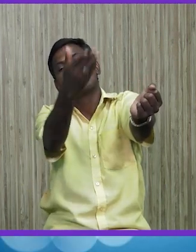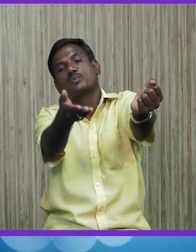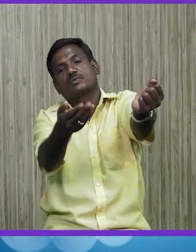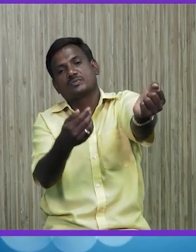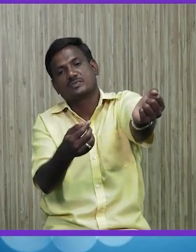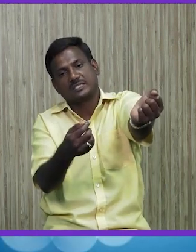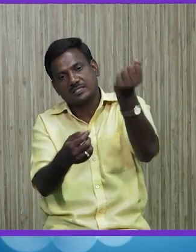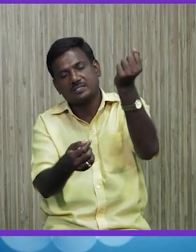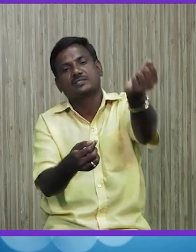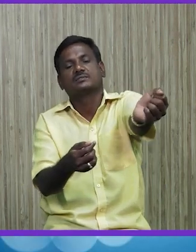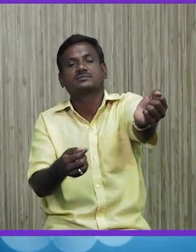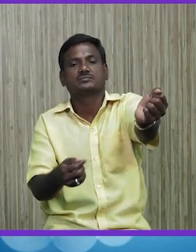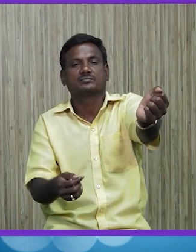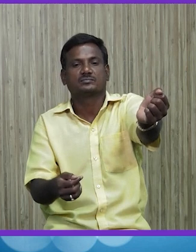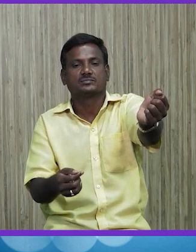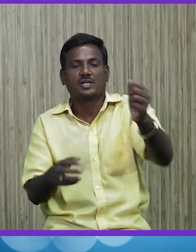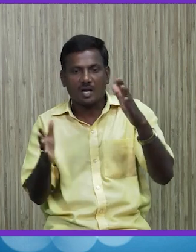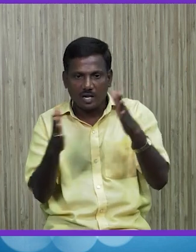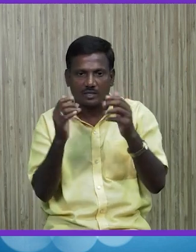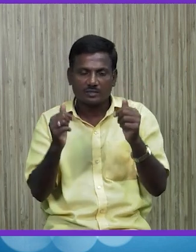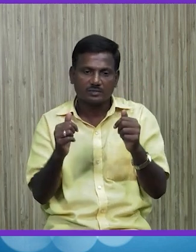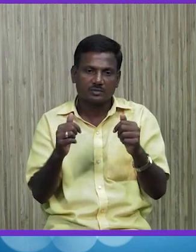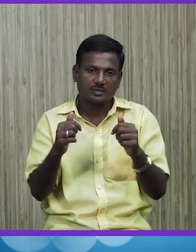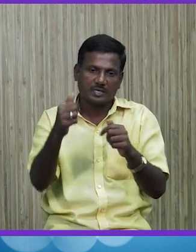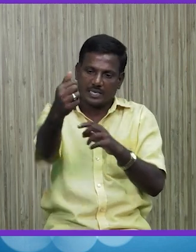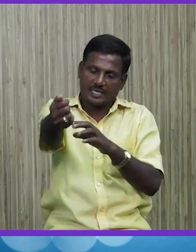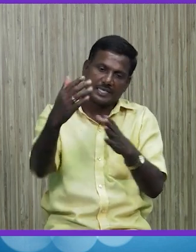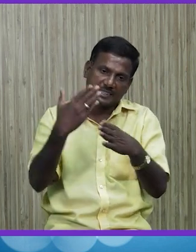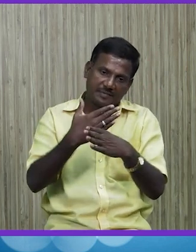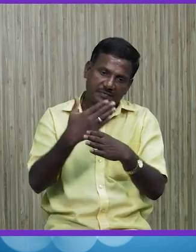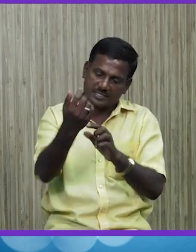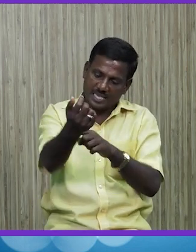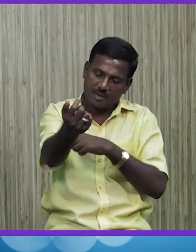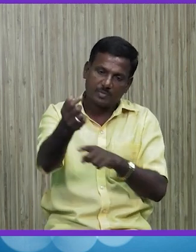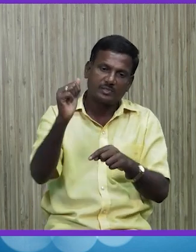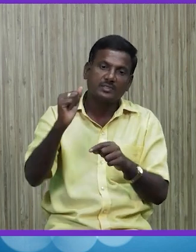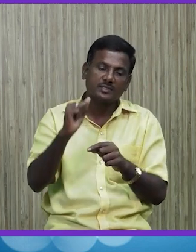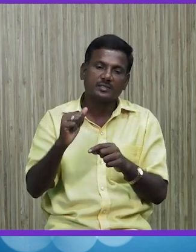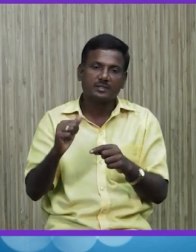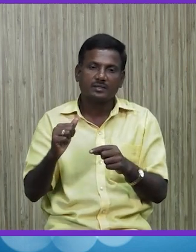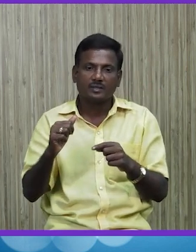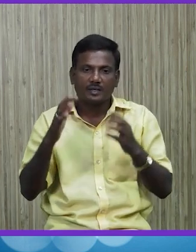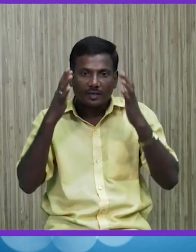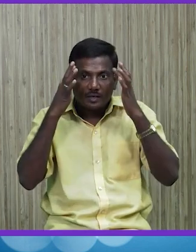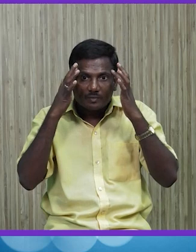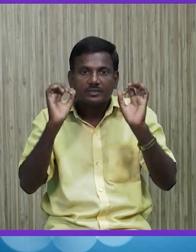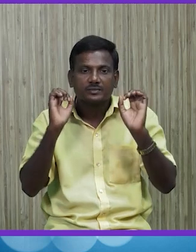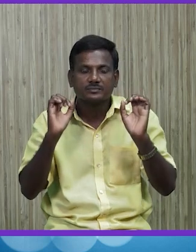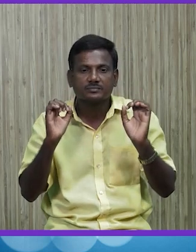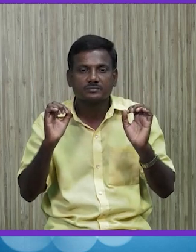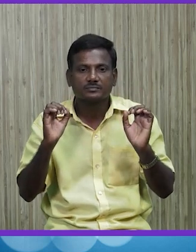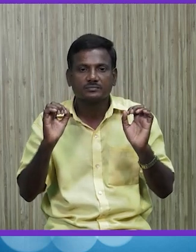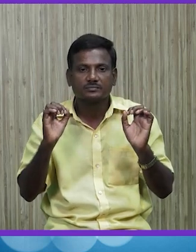இலக்கிறது. ஆகையால் இந்த செயல் பாடியில் இருந்து நாம் எவற்றை தெரிந்துப்